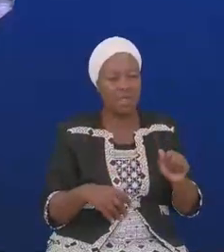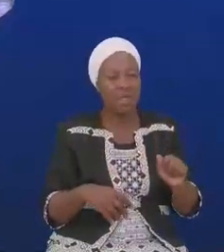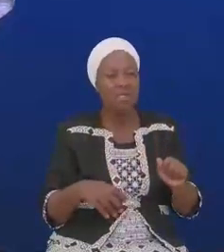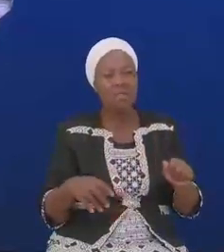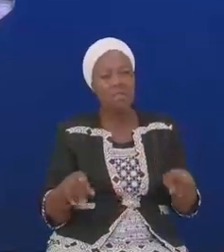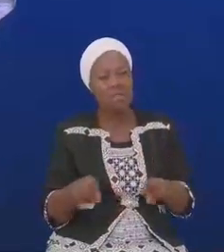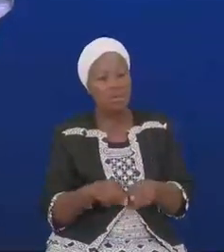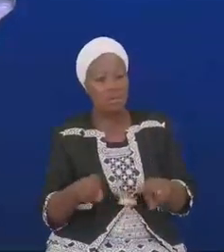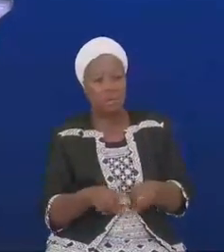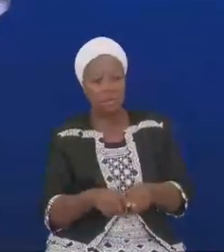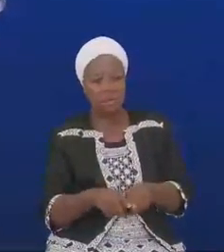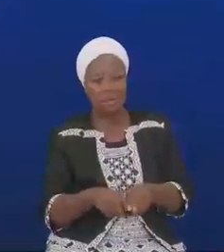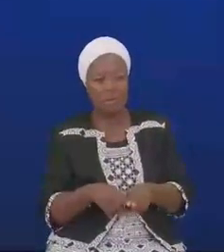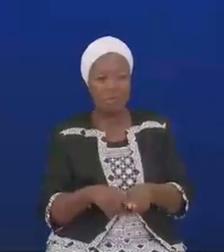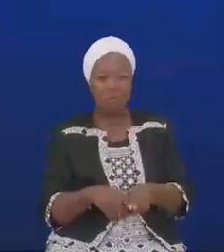pourquoi, frères,